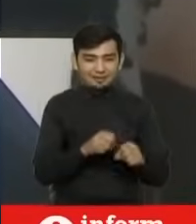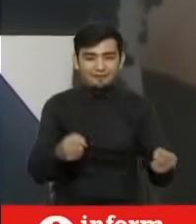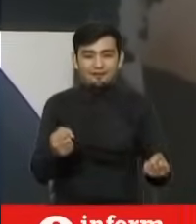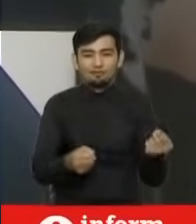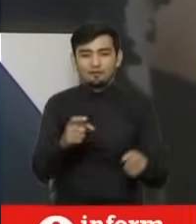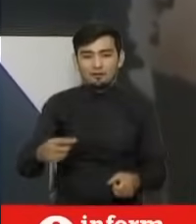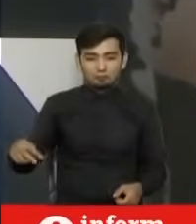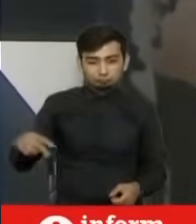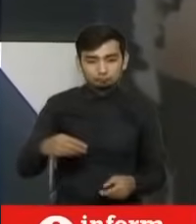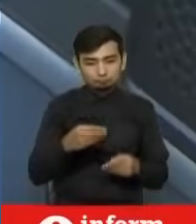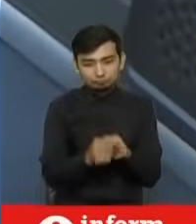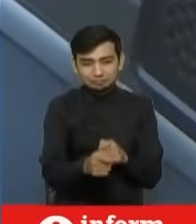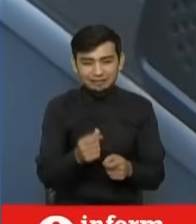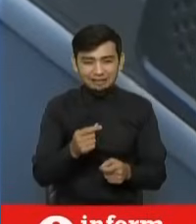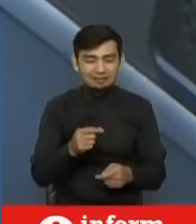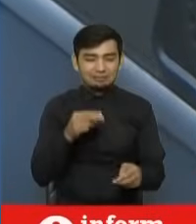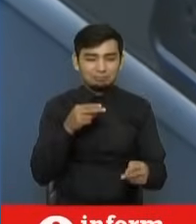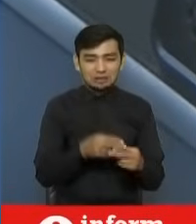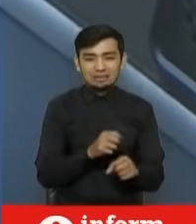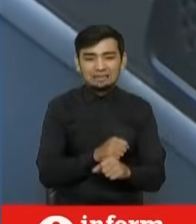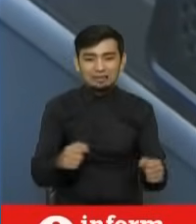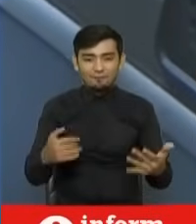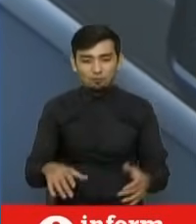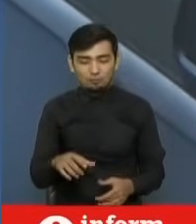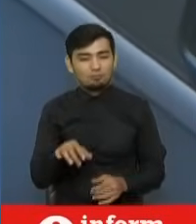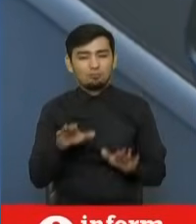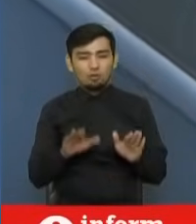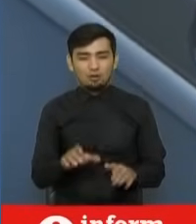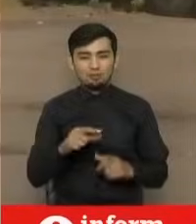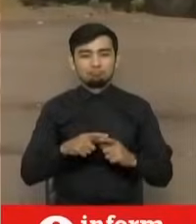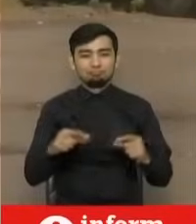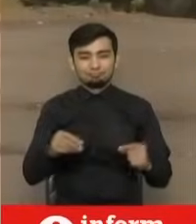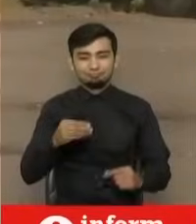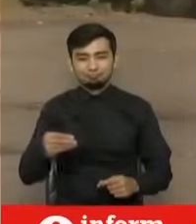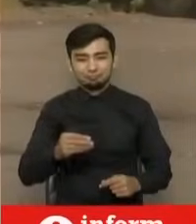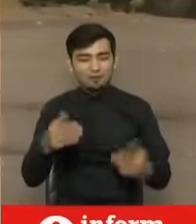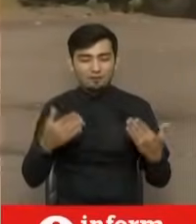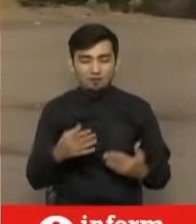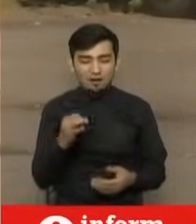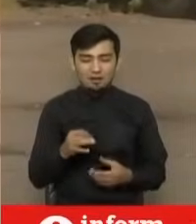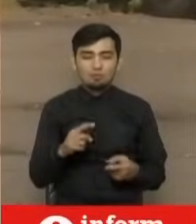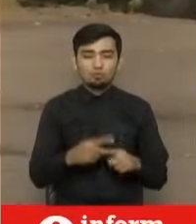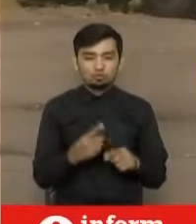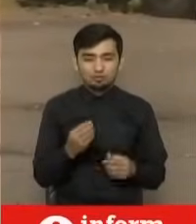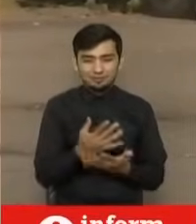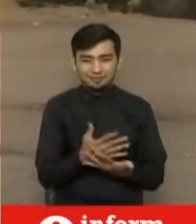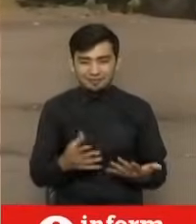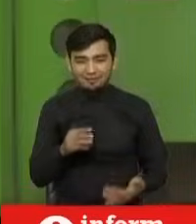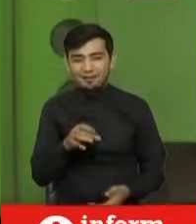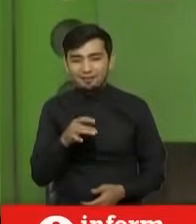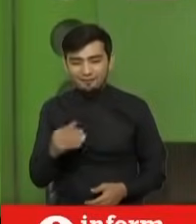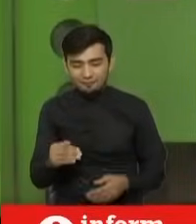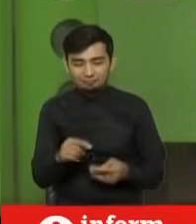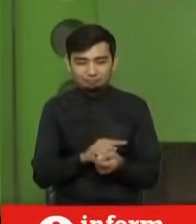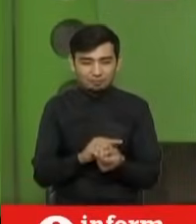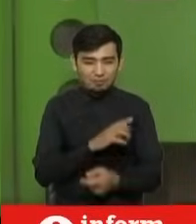точная дата повышения тарифа пока неизвестна в акимате города обещали дополнительно сообщить об этом населению последний раз тариф пересматриваю в